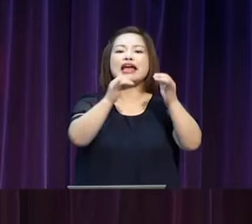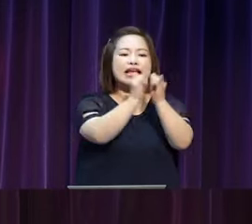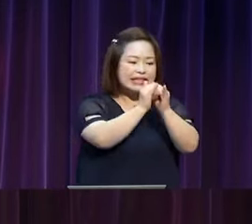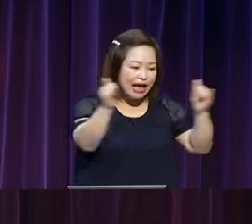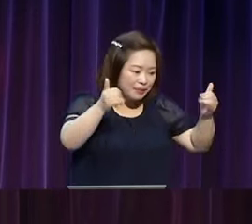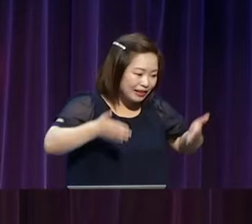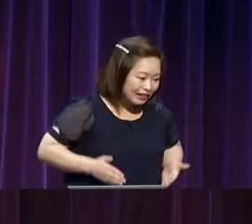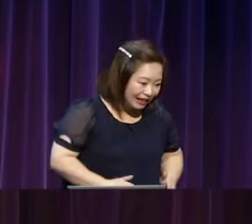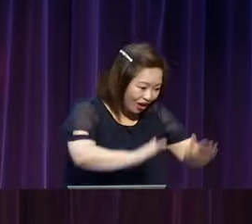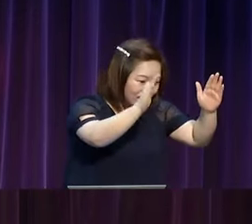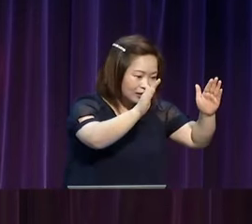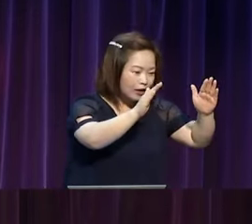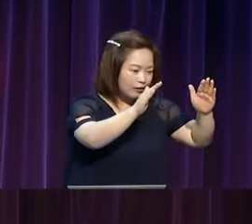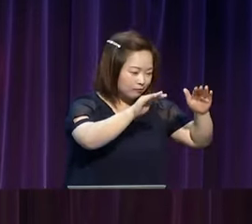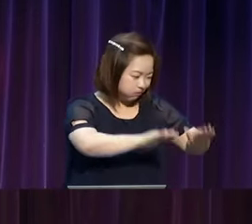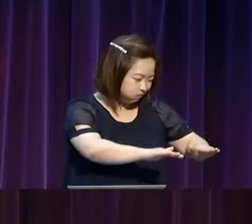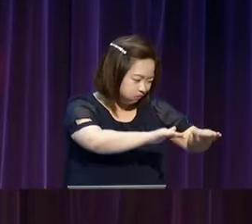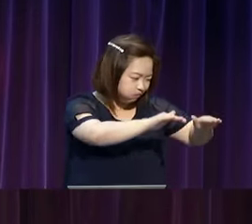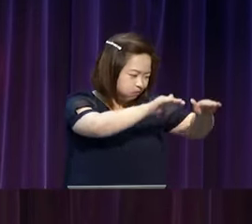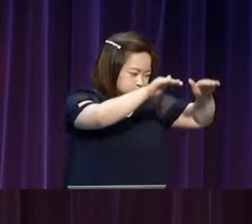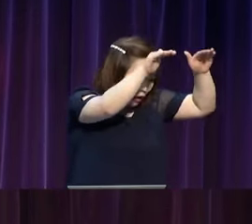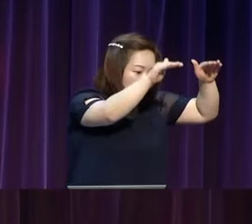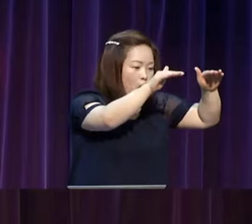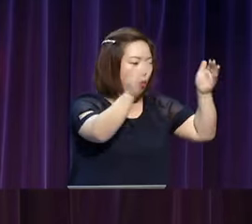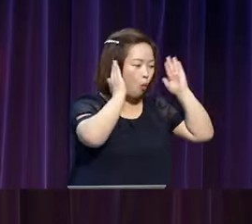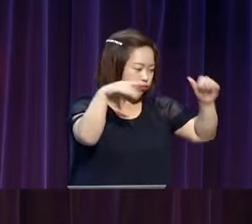보내라. 왜 서울로 보내요?